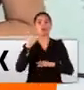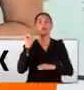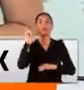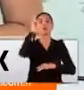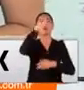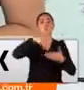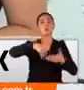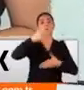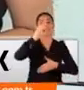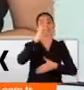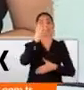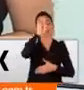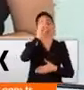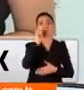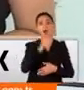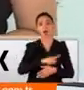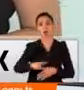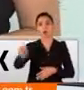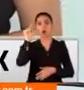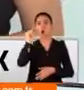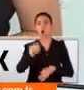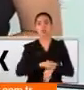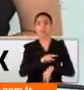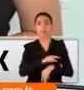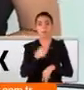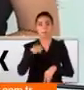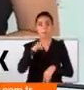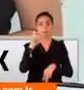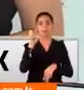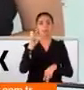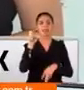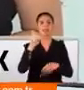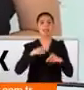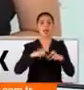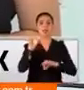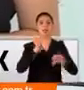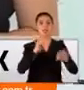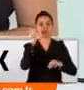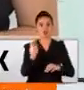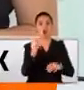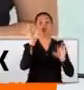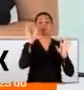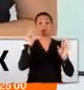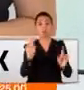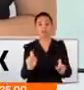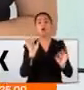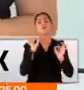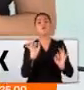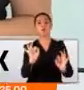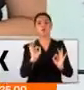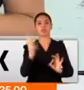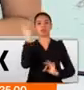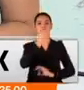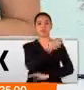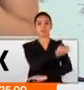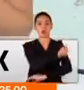alıp İstanbul'dan Ankara'ya seyahat edeceğiz. O zaman bizim PCR yaptırmamız gerekecek mi? Muhakkak PCR yapmanız zaten ikinci